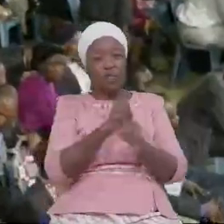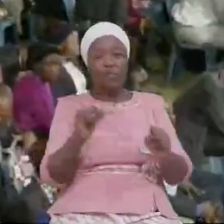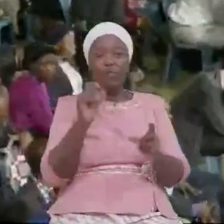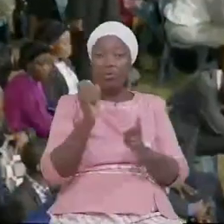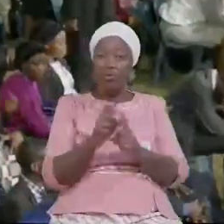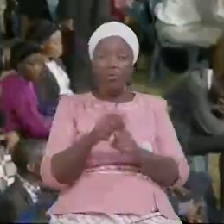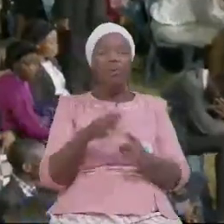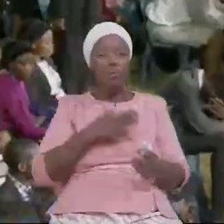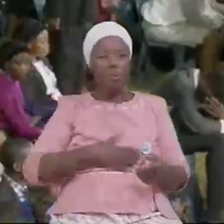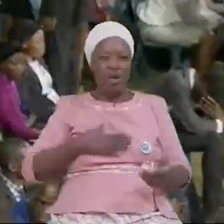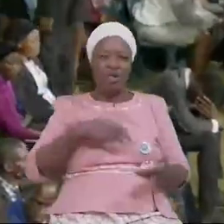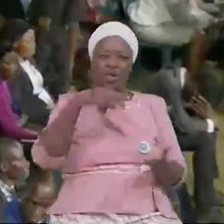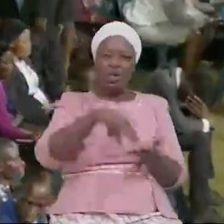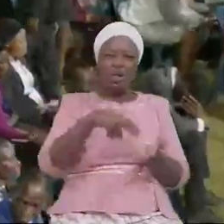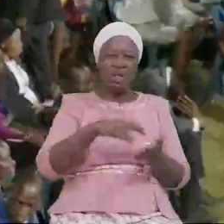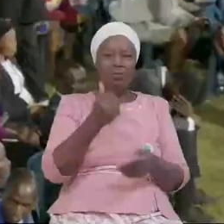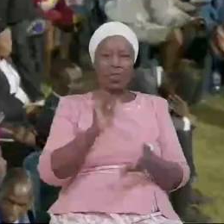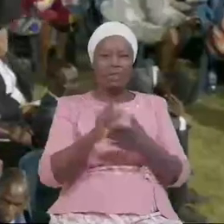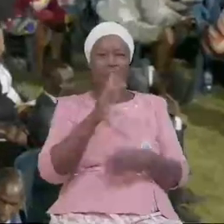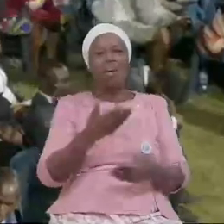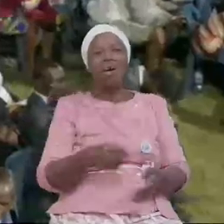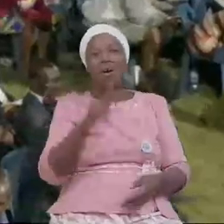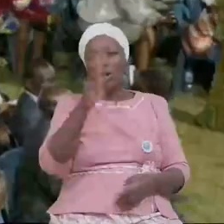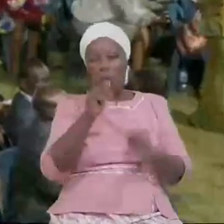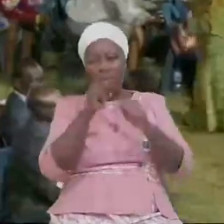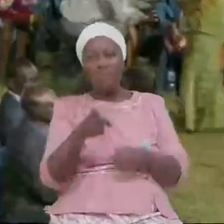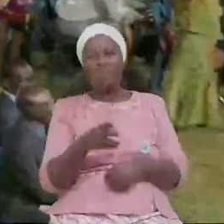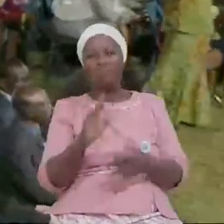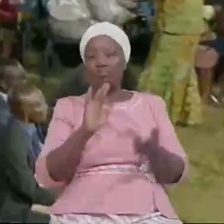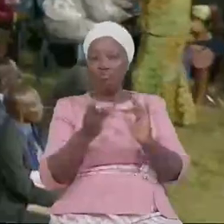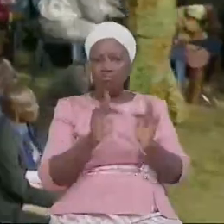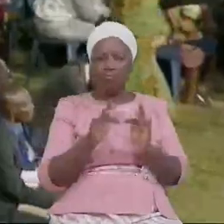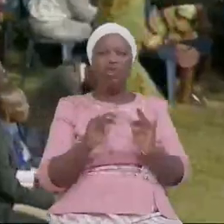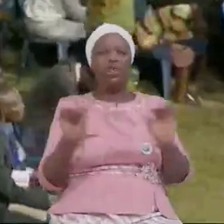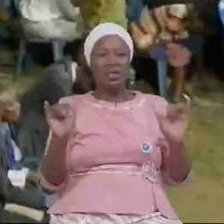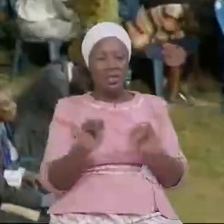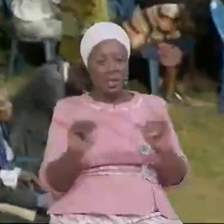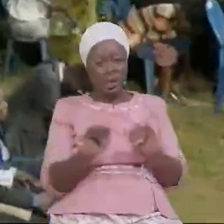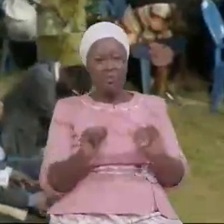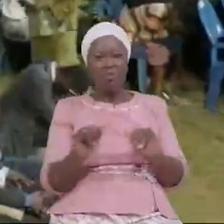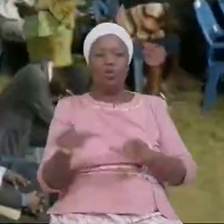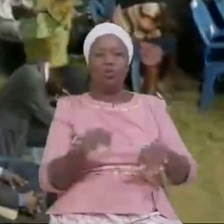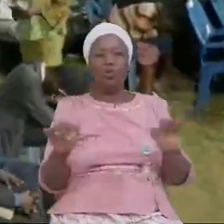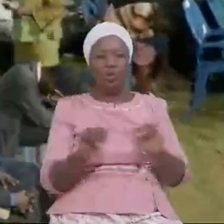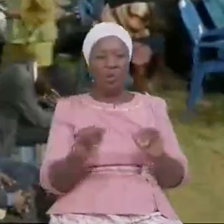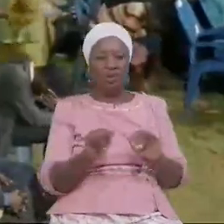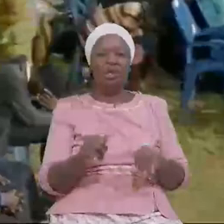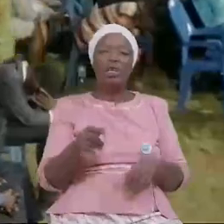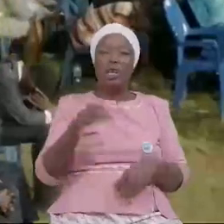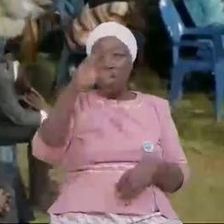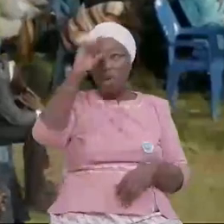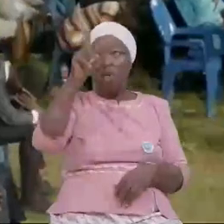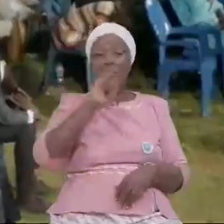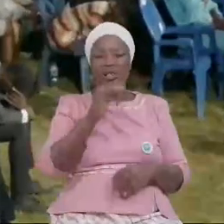cette parole qui sauve. Tenez-vous debout là où vous êtes, que le Seigneur vous bénisse là-bas. Vous êtes en ligne, faites la même